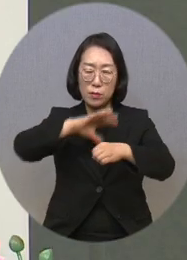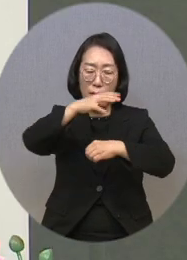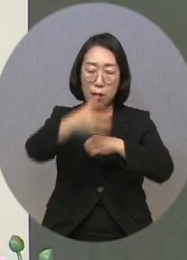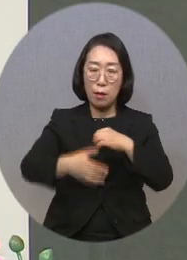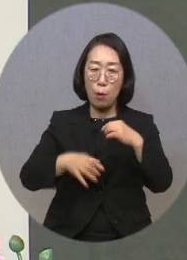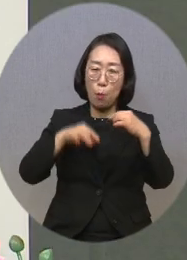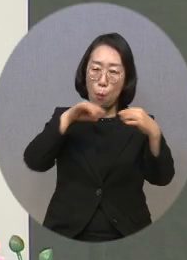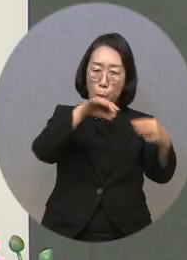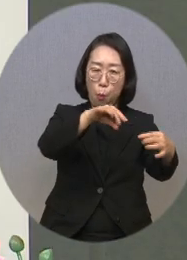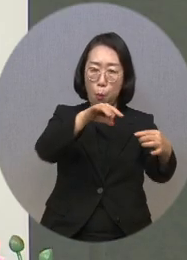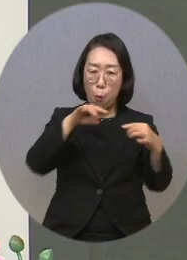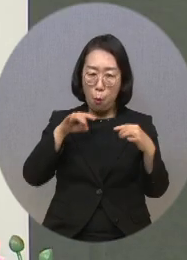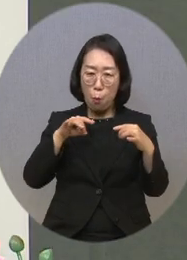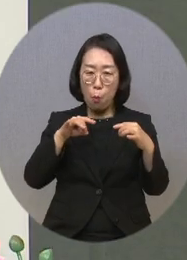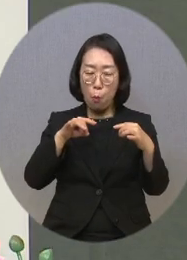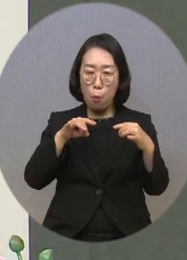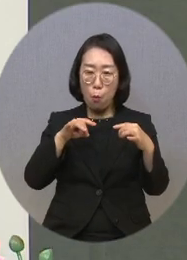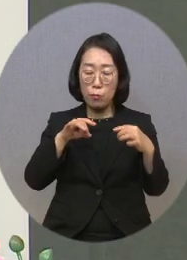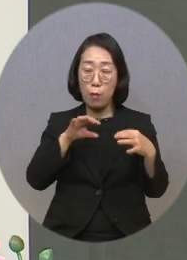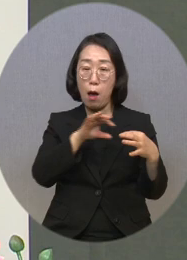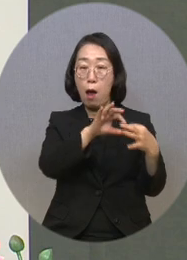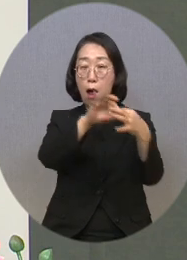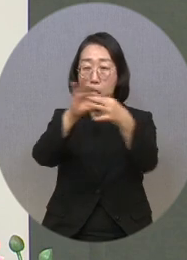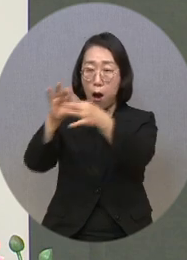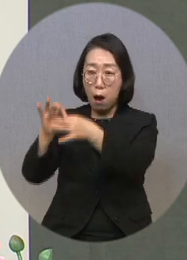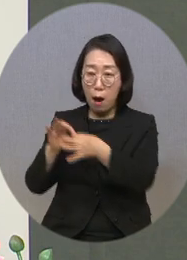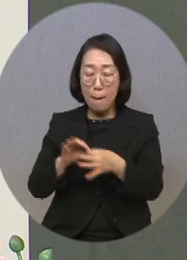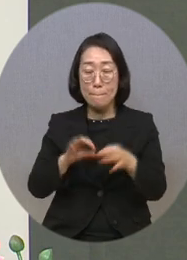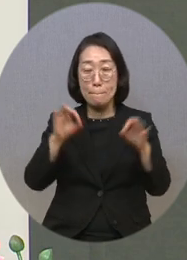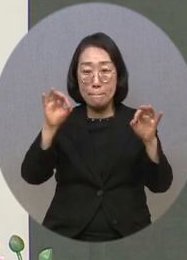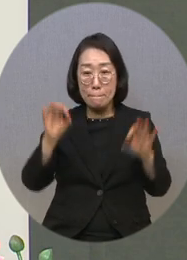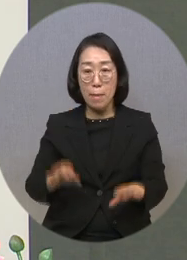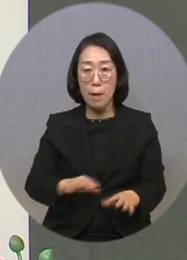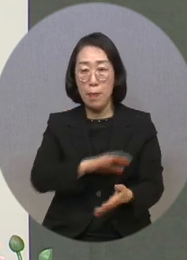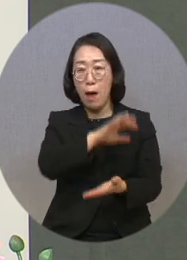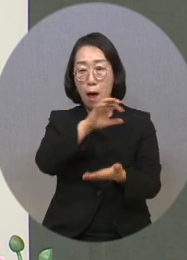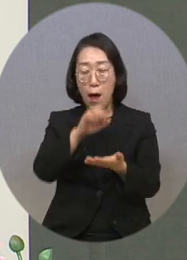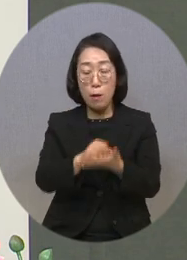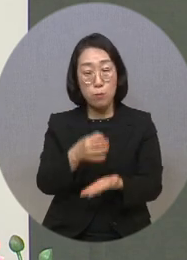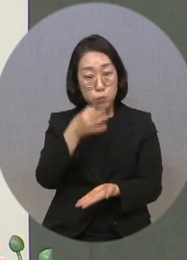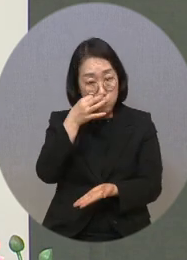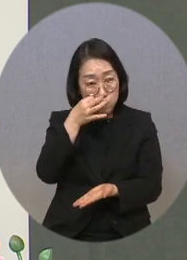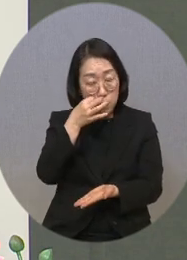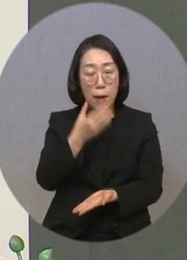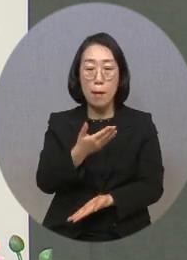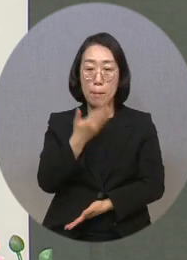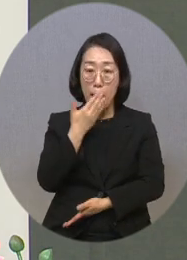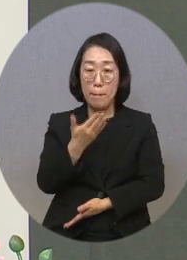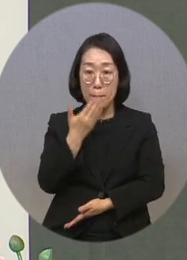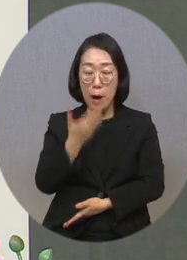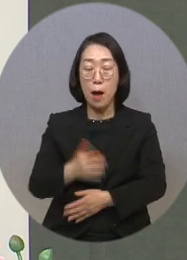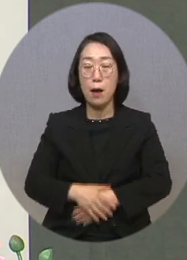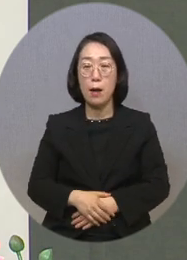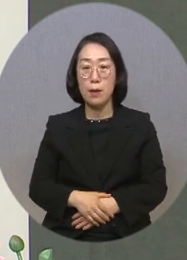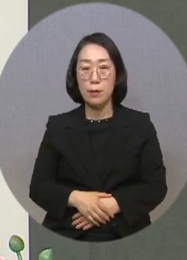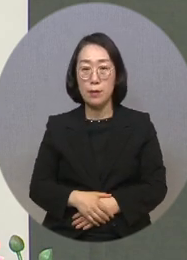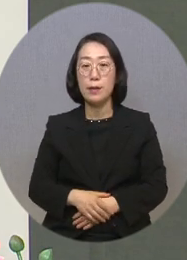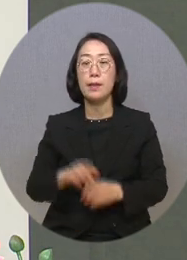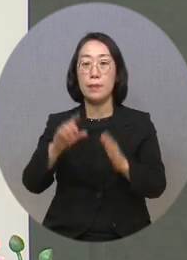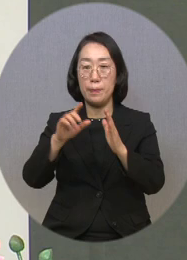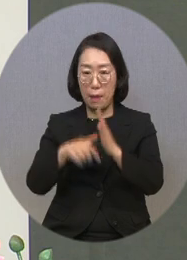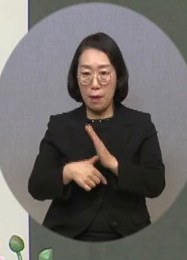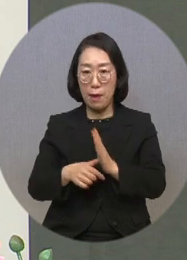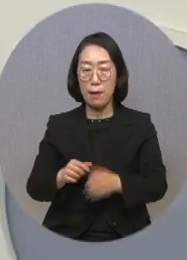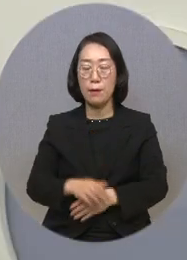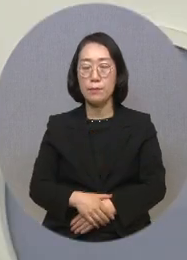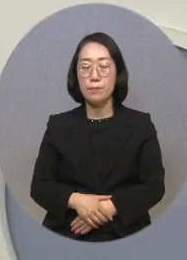영국에서 벌어진 일, 미국 저기에서 벌어진 일 이걸 한국에 앉아서도 다 알 수 있는 이런